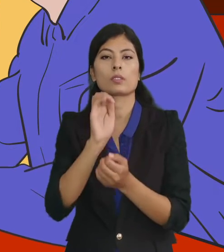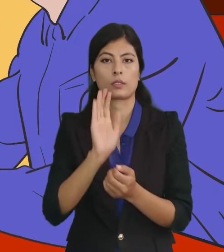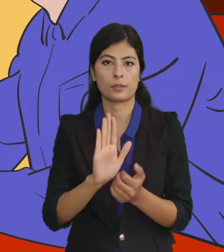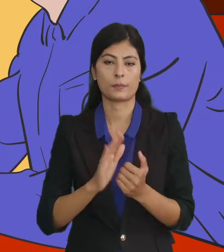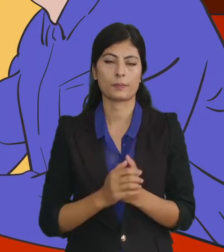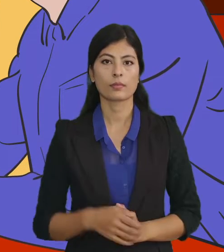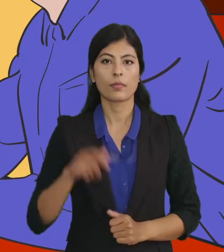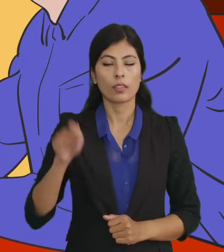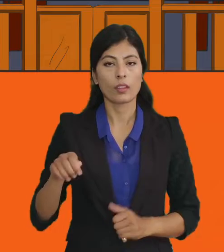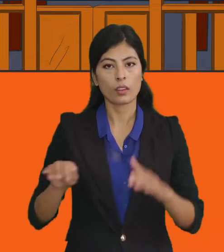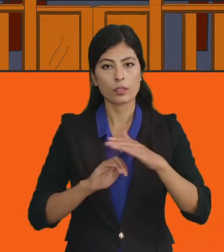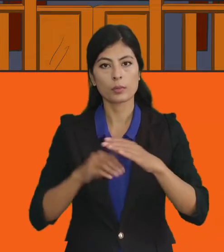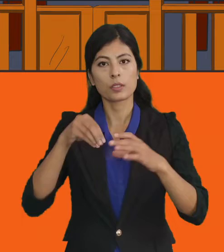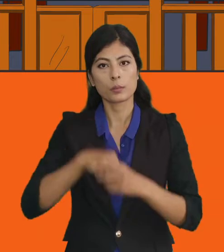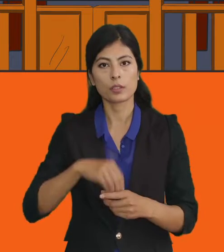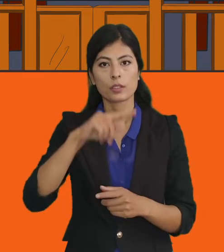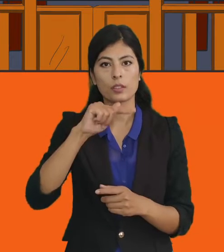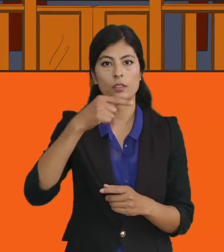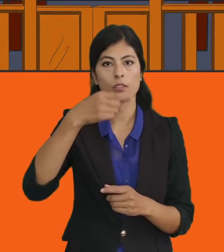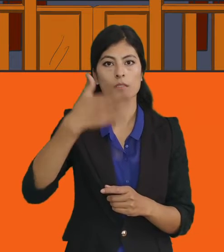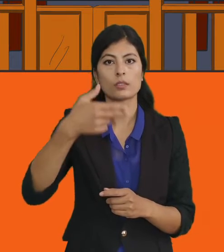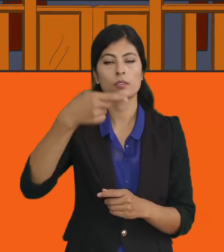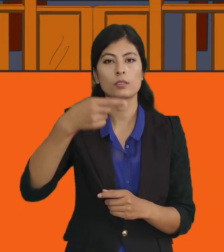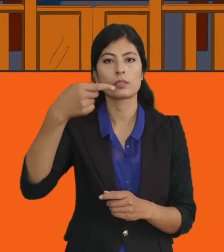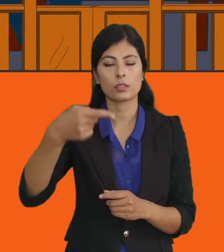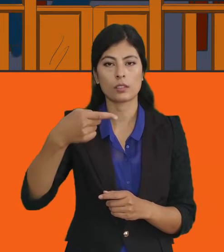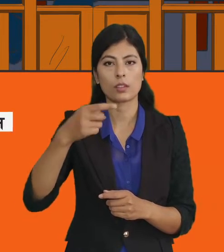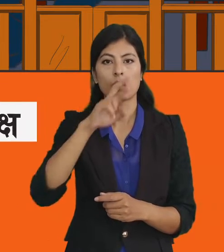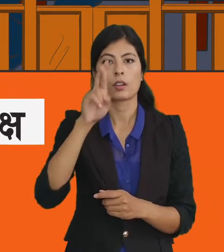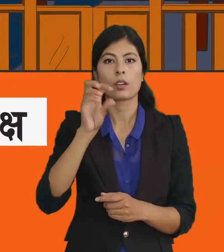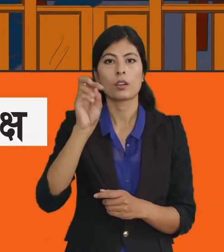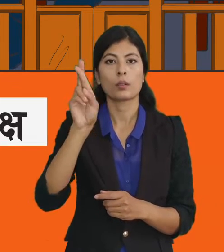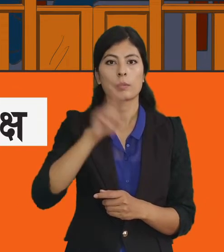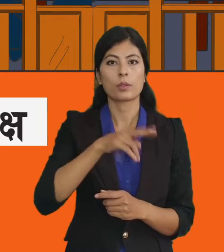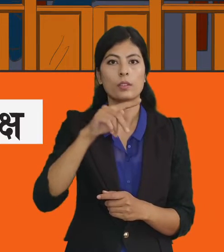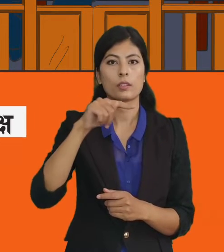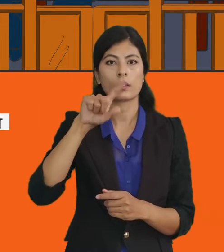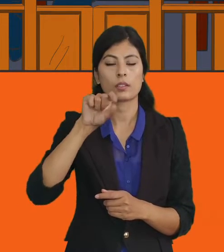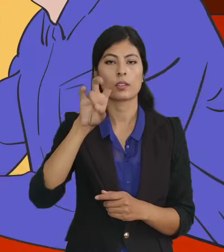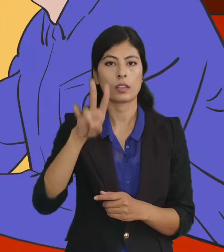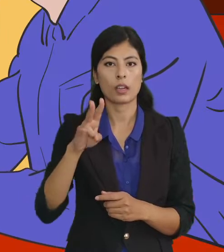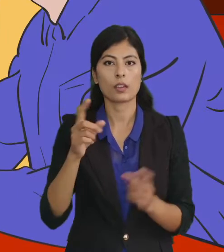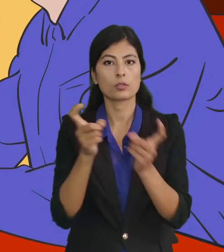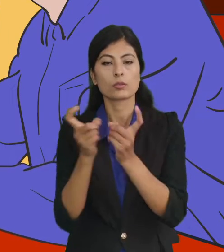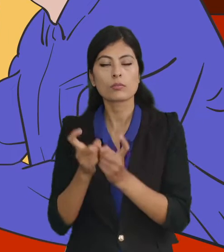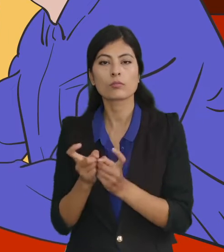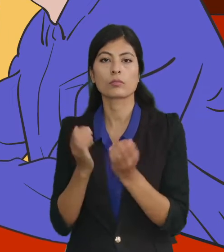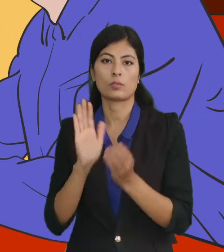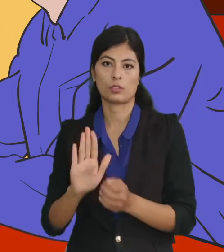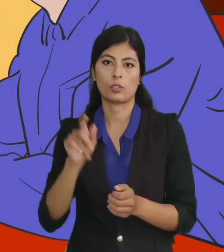सकैया। न्यायिक समिति में कंचन आ प्रकाश के मुद्दा के संबंध में बातचीत हो रहा है।